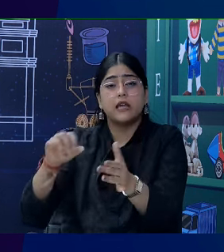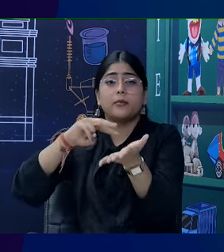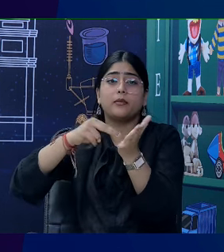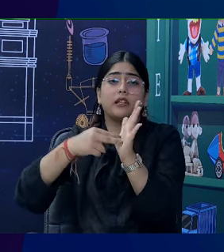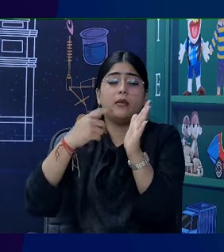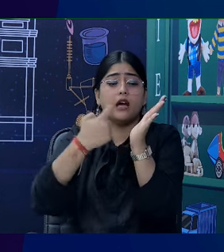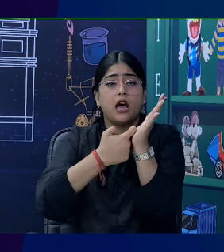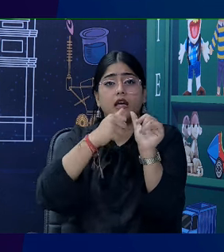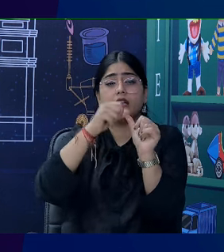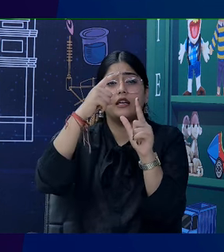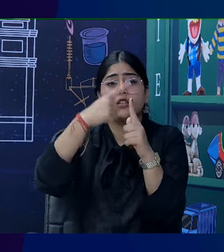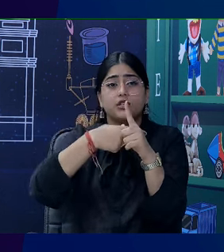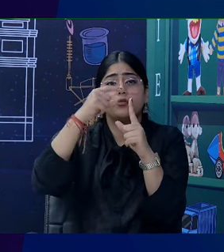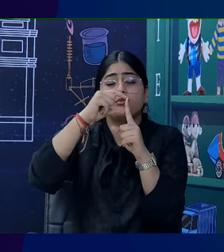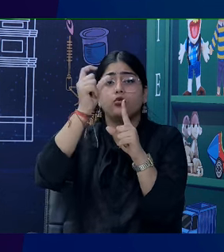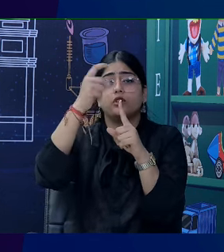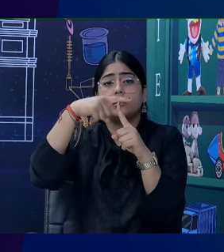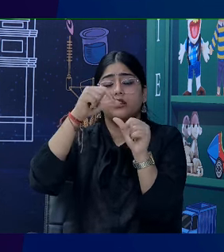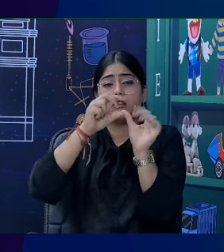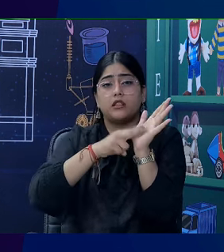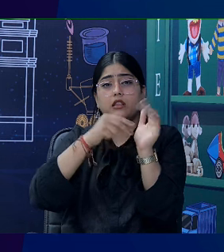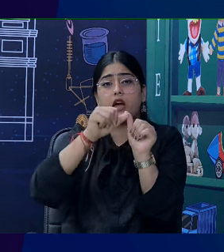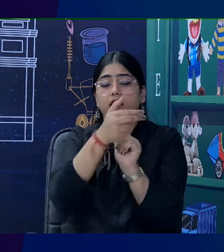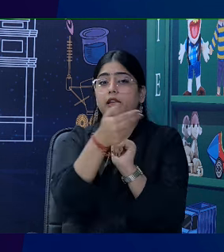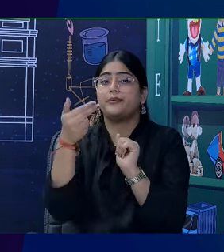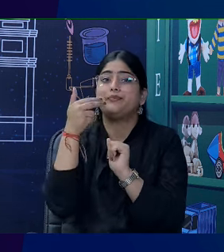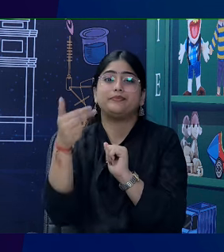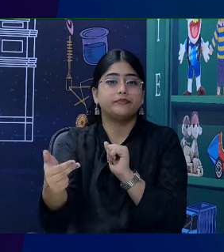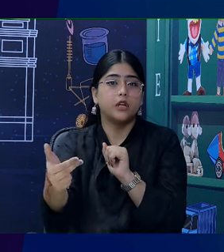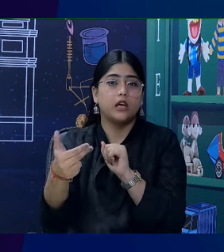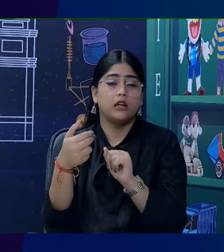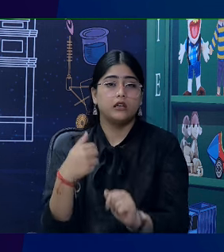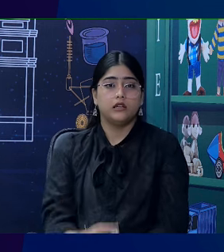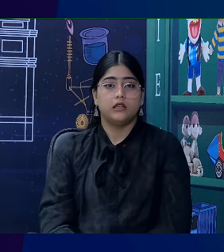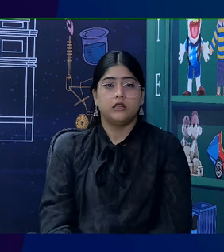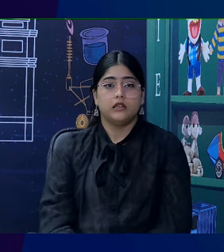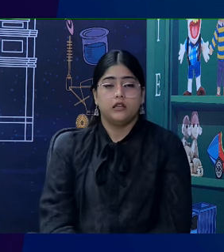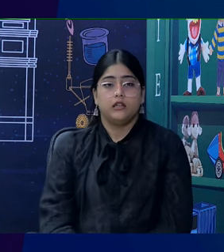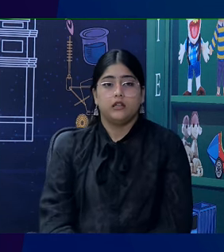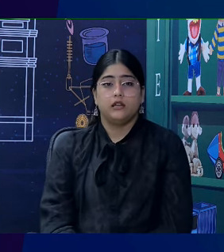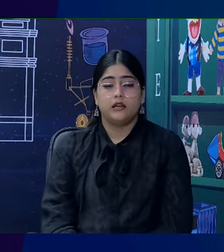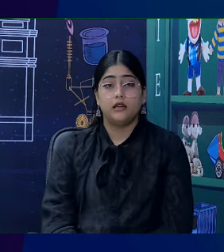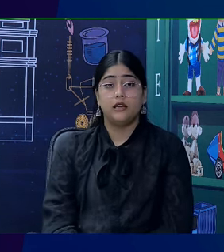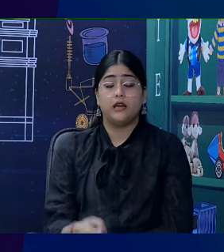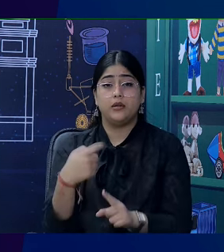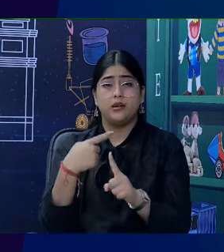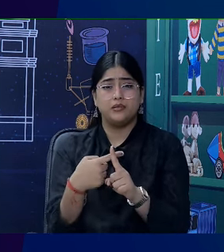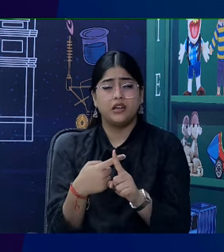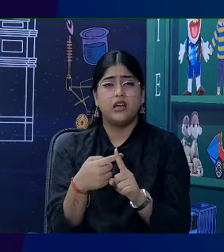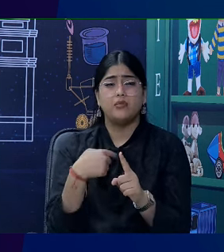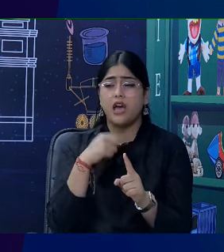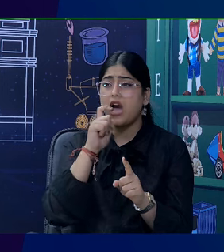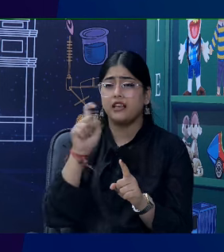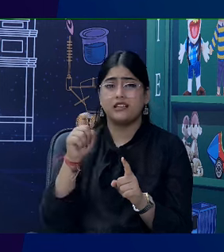सही है कि वहां केवल राजपूत ही र होंगे नहीं अगर अलग-अलग लोग भी वहां पर अलग-अलग मान्यताओं के लोग भी वहां पर रहते हैं तो